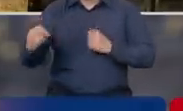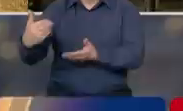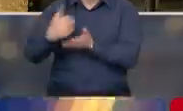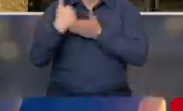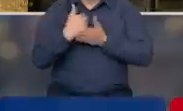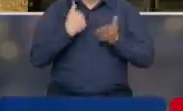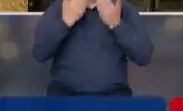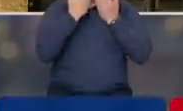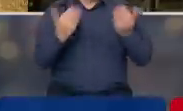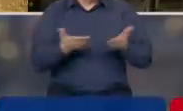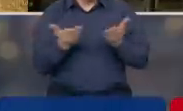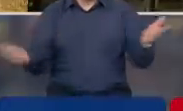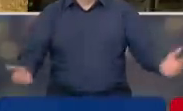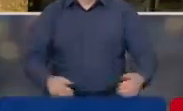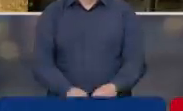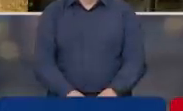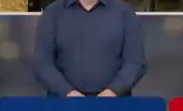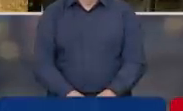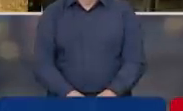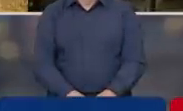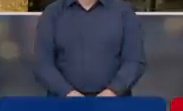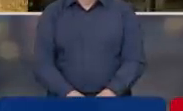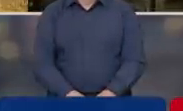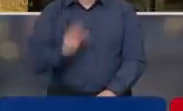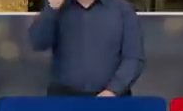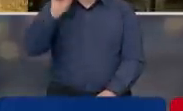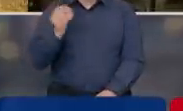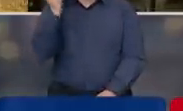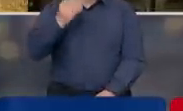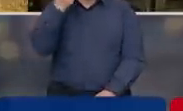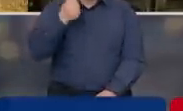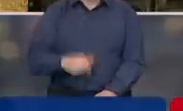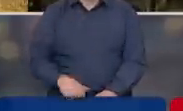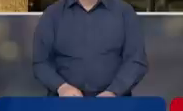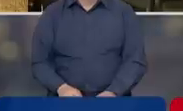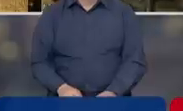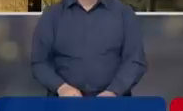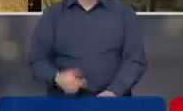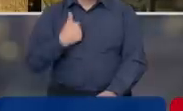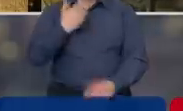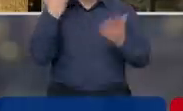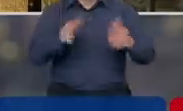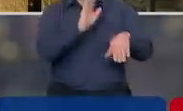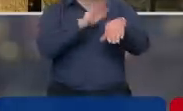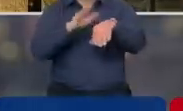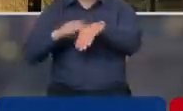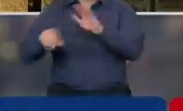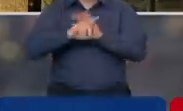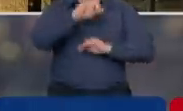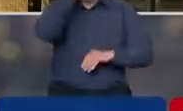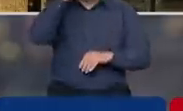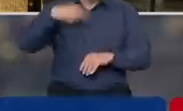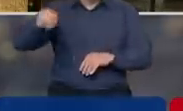działaniach ratowniczo-gaśniczych dziękuję i jeszcze jeśli można to chciałbym zaapelować do mieszkańców